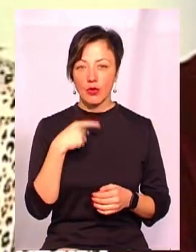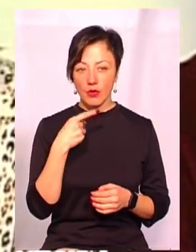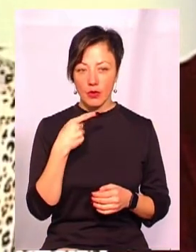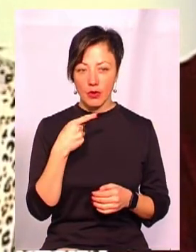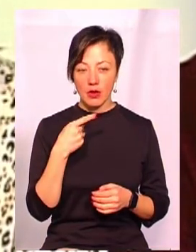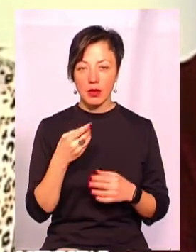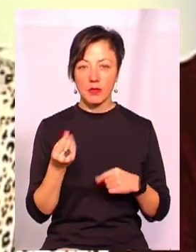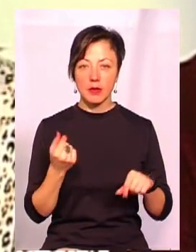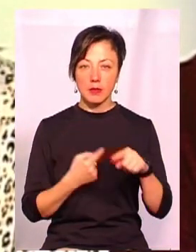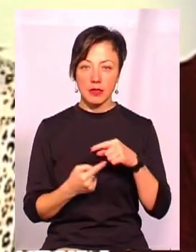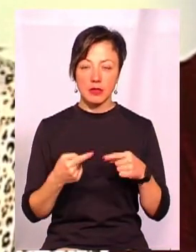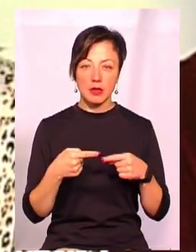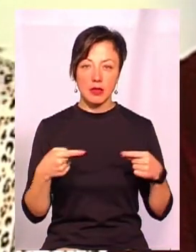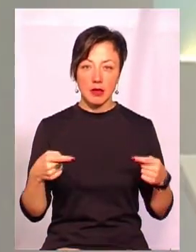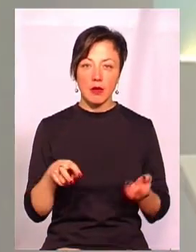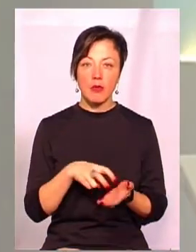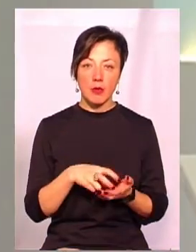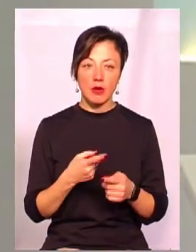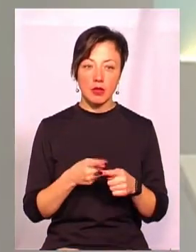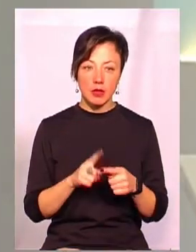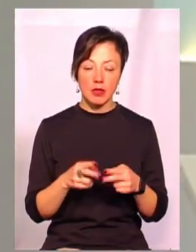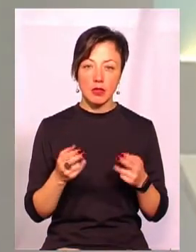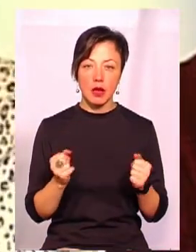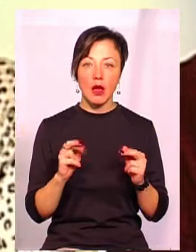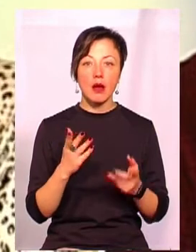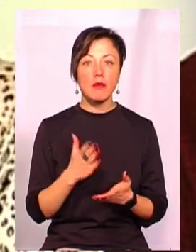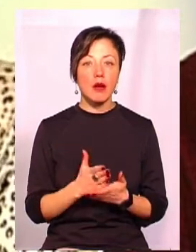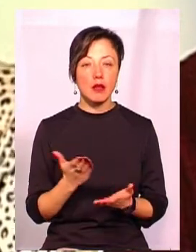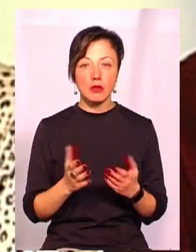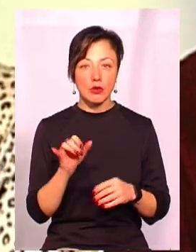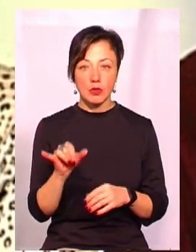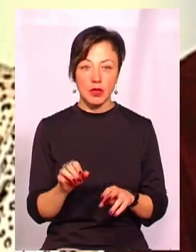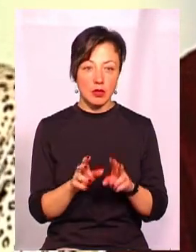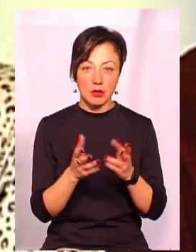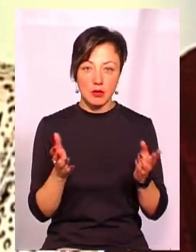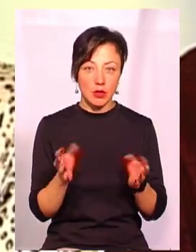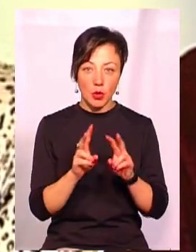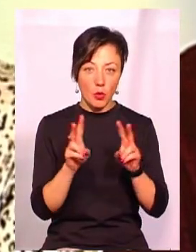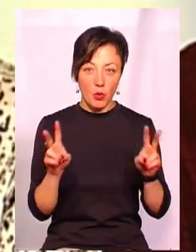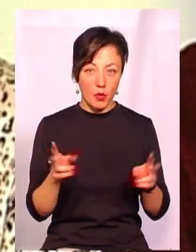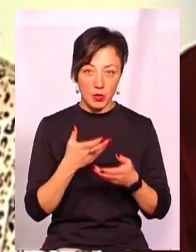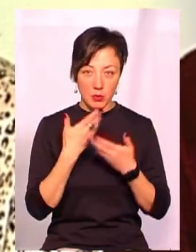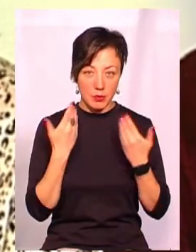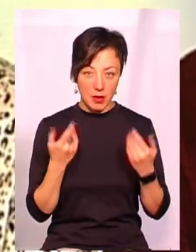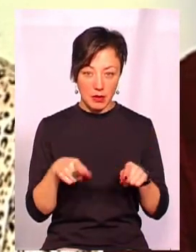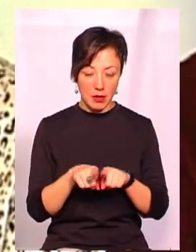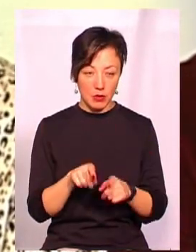говорять підприємці і так далі. Вони побоюються. Так, звісно. А як їх мати, якщо в них нікого їх